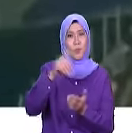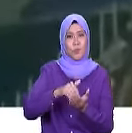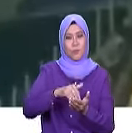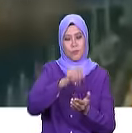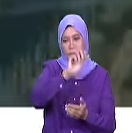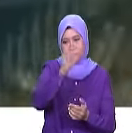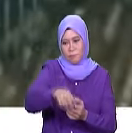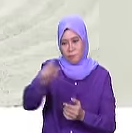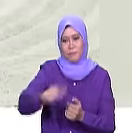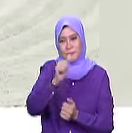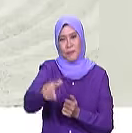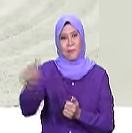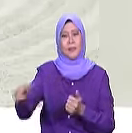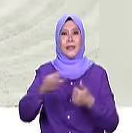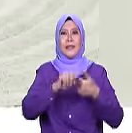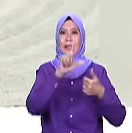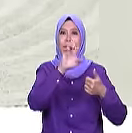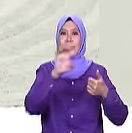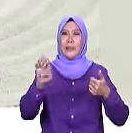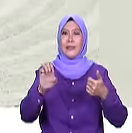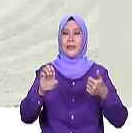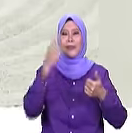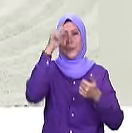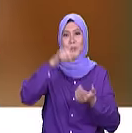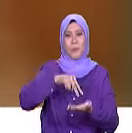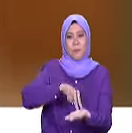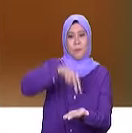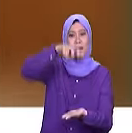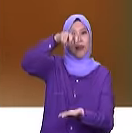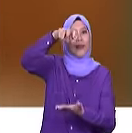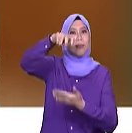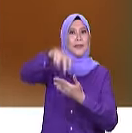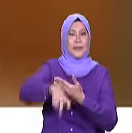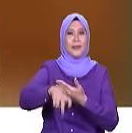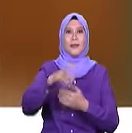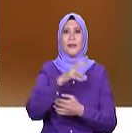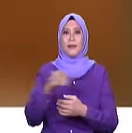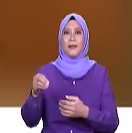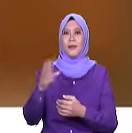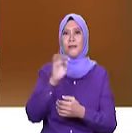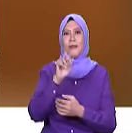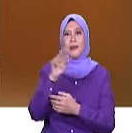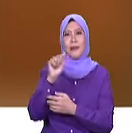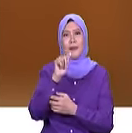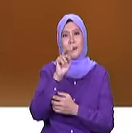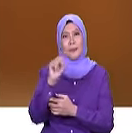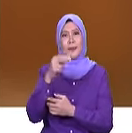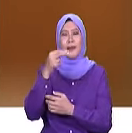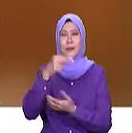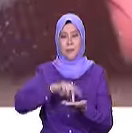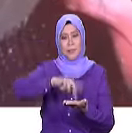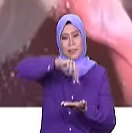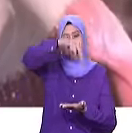seorang. Atlet tersebut ialah Lee Hub Wei dari acara lompat tinggi, Kevin Green Golf, Farah N. Abdul Hadi,